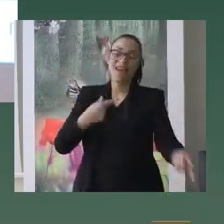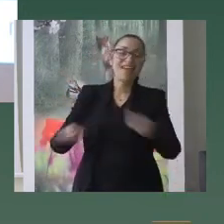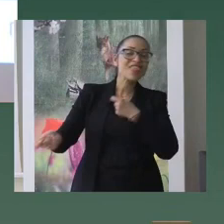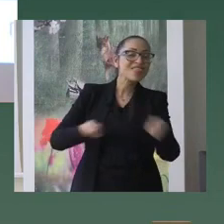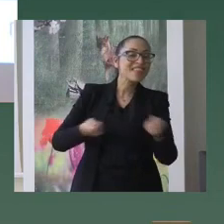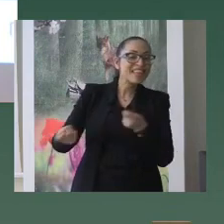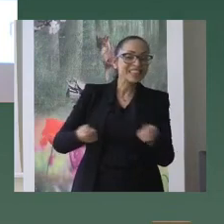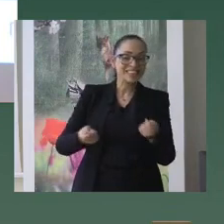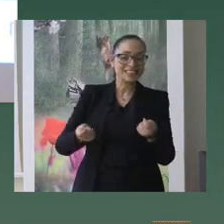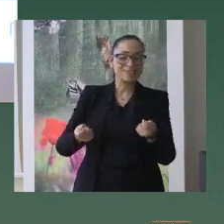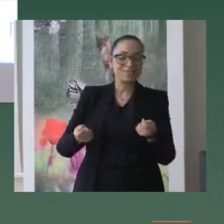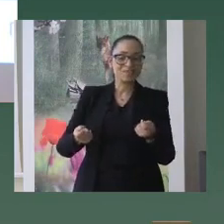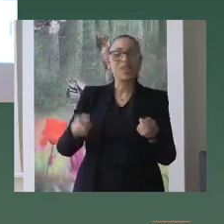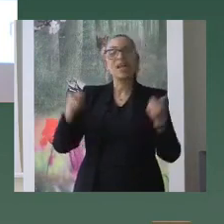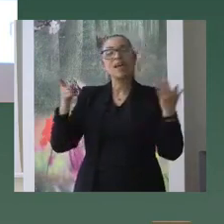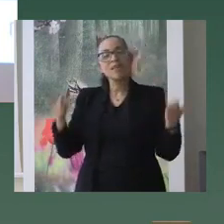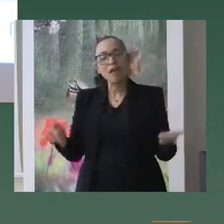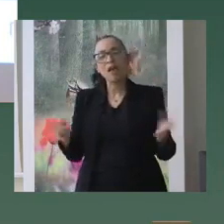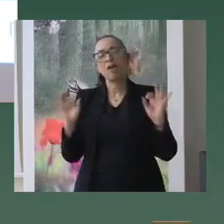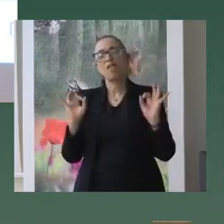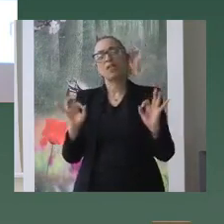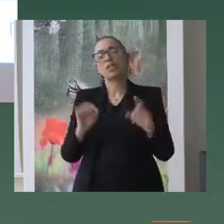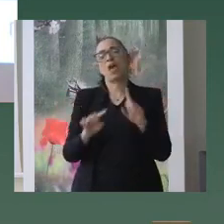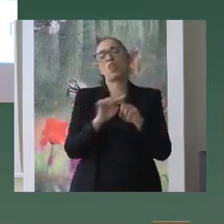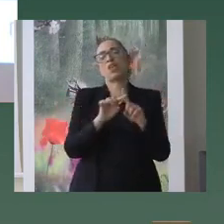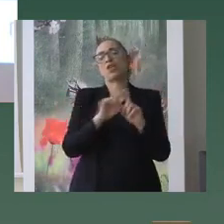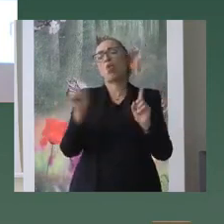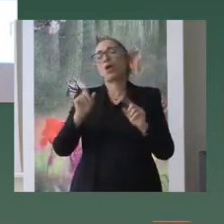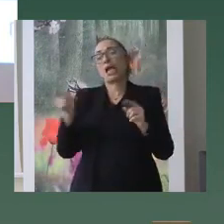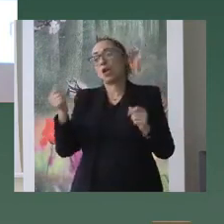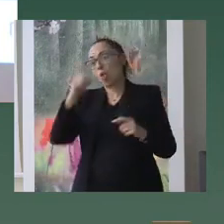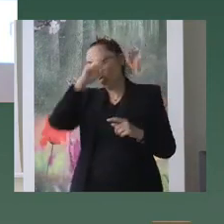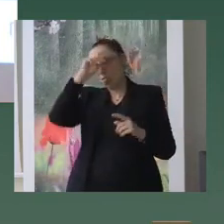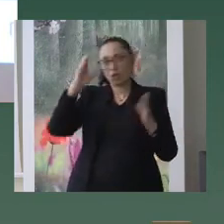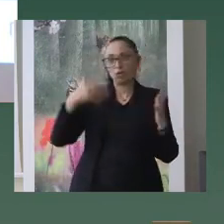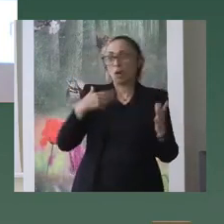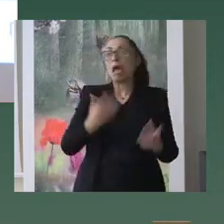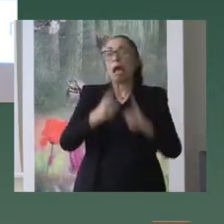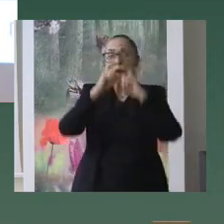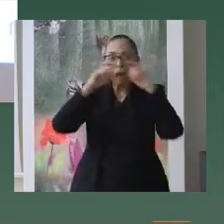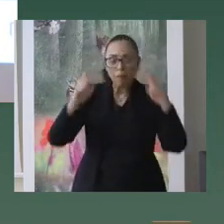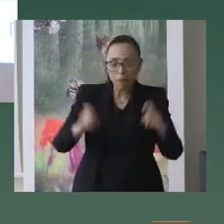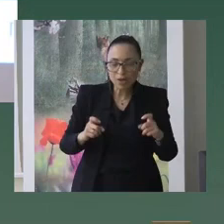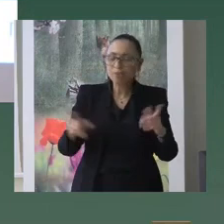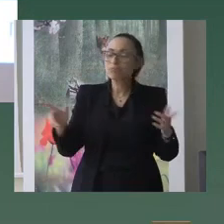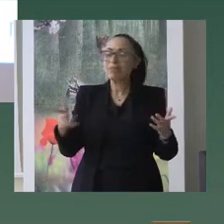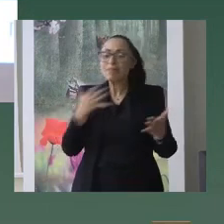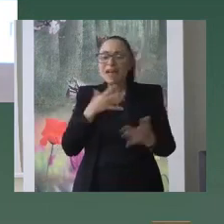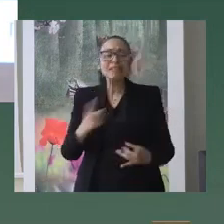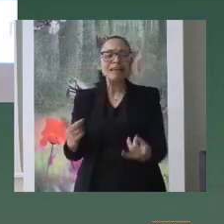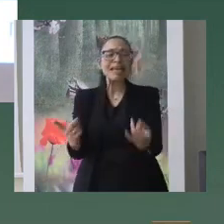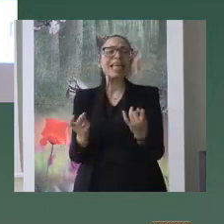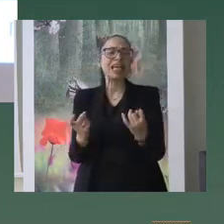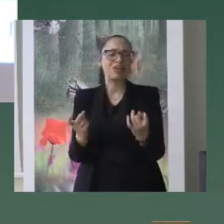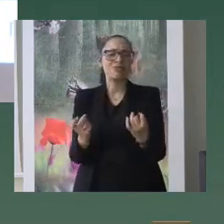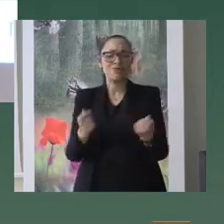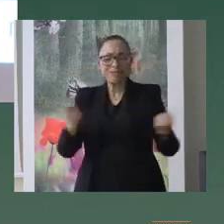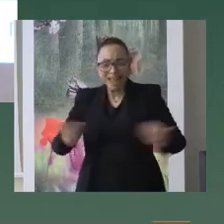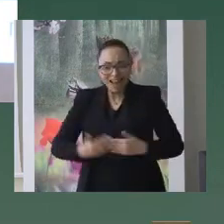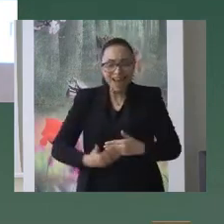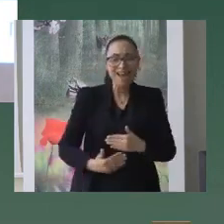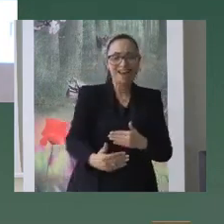διοίκηση. Και όταν λέω να πιεστεί και με την καλή έννοια, όχι υποχρεωτικά να πιεστεί, δηλαδή ότι εξαναγκάστηκε, να πάρει ένα κίνητρο για να κάνει